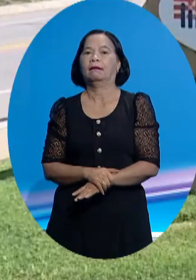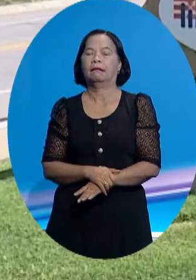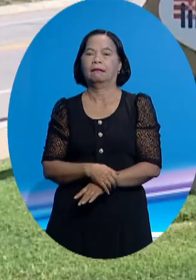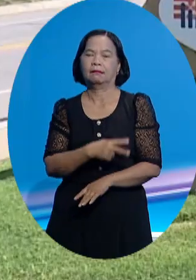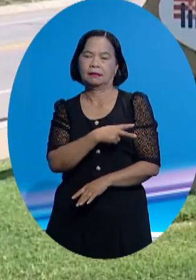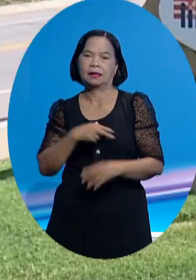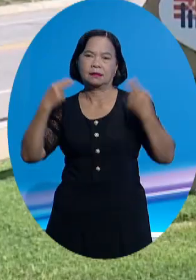viên cảnh sát bị thương